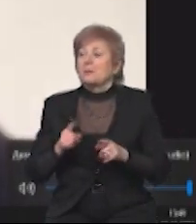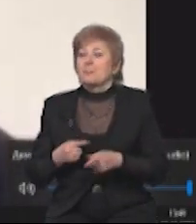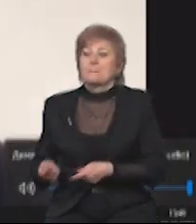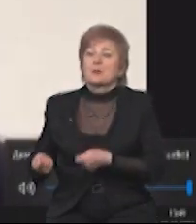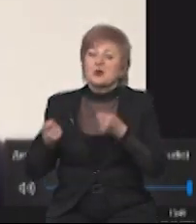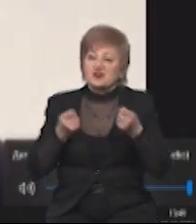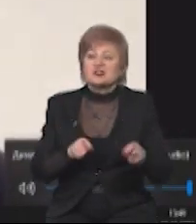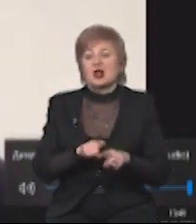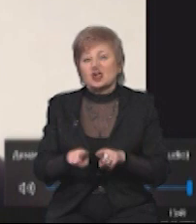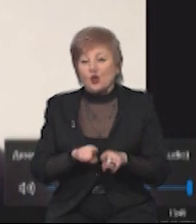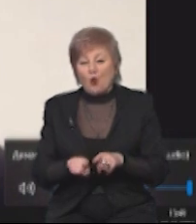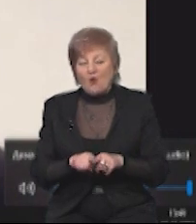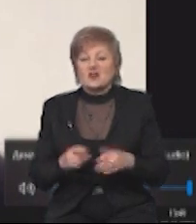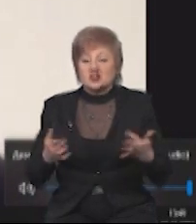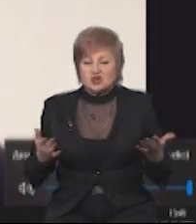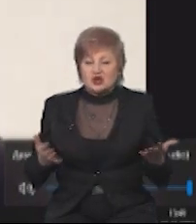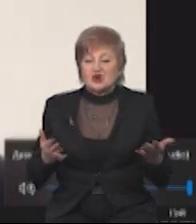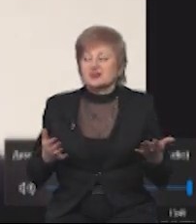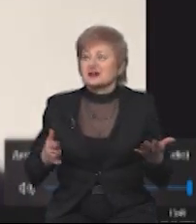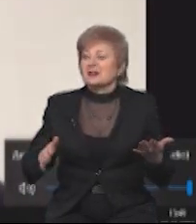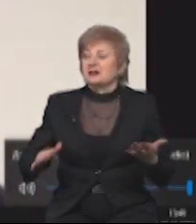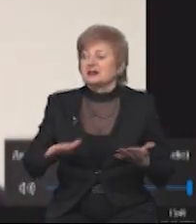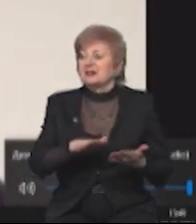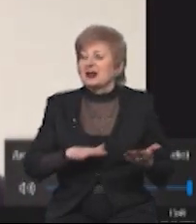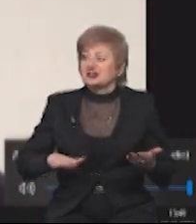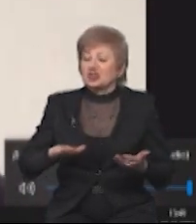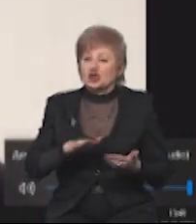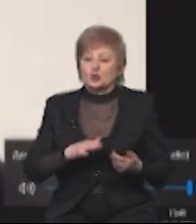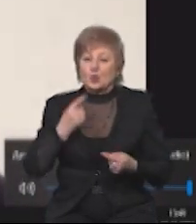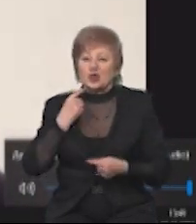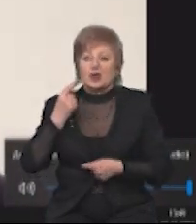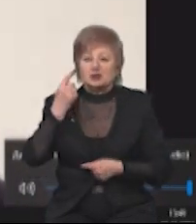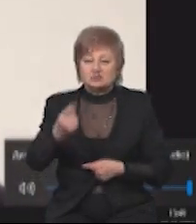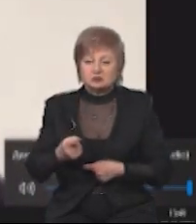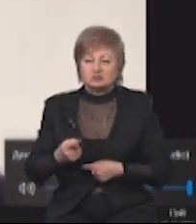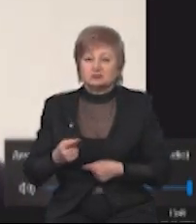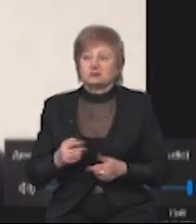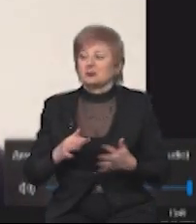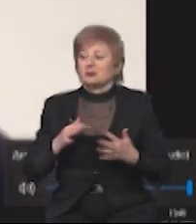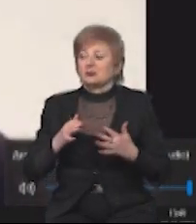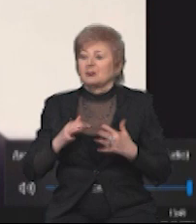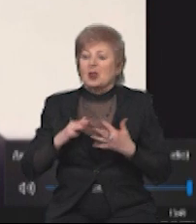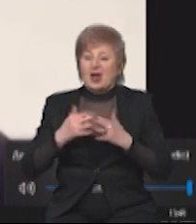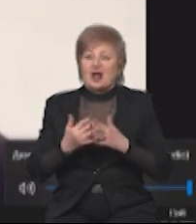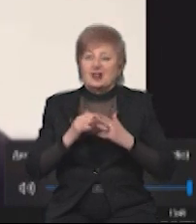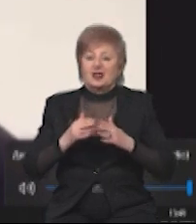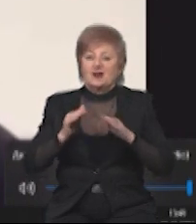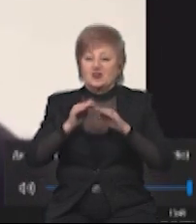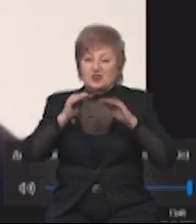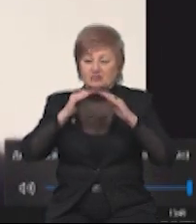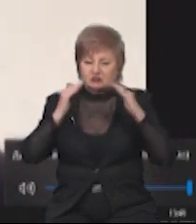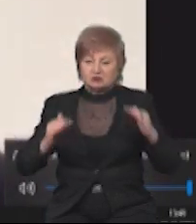поставлялись овощи практически во все ритейлы страны, там разными способами, как там это все происходило,